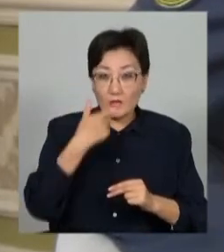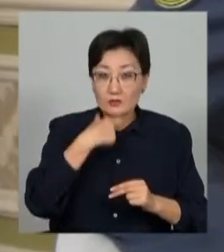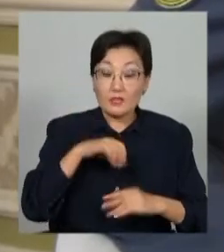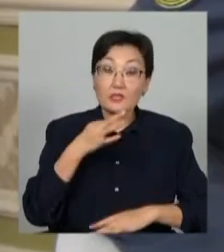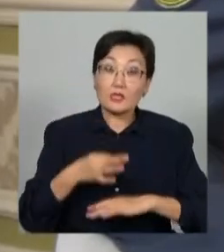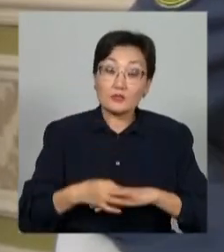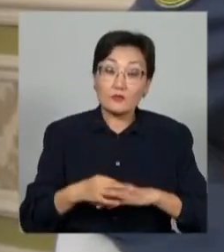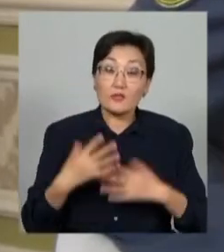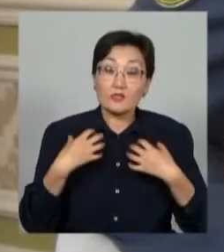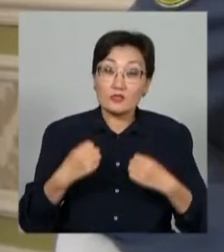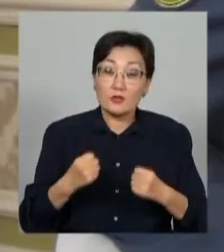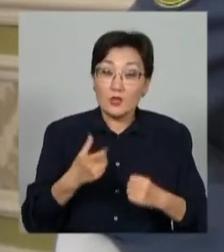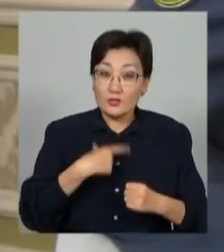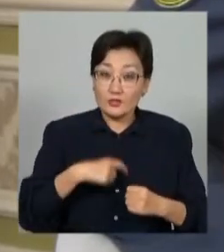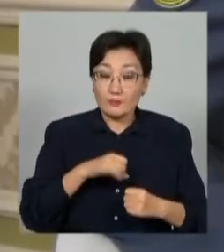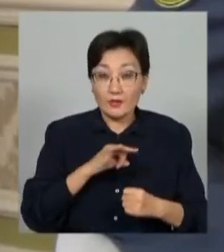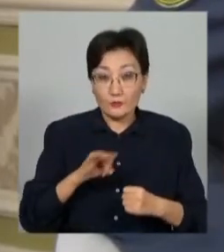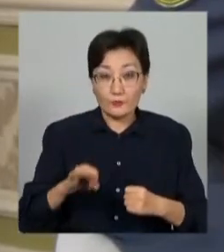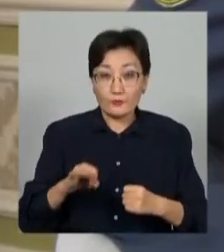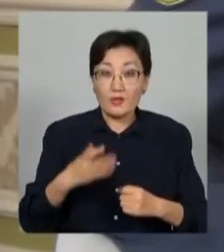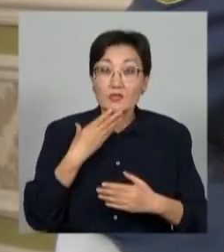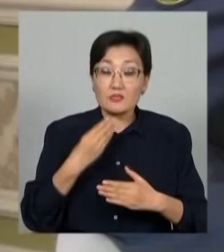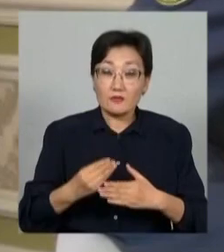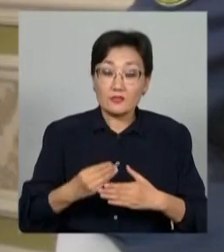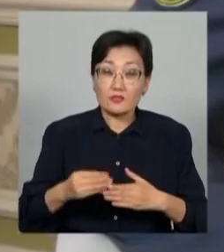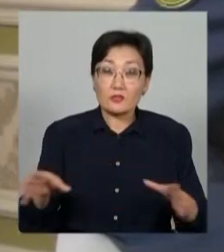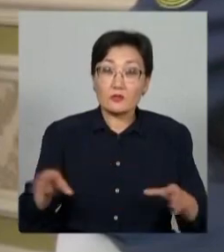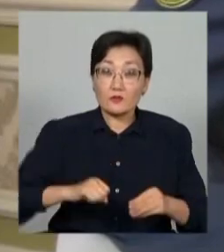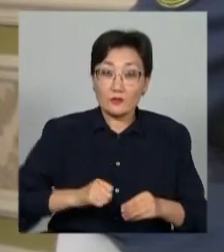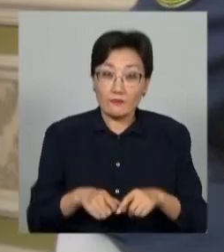за здоровье себя и своих товарищей